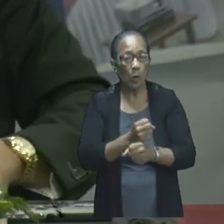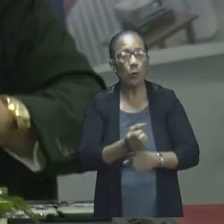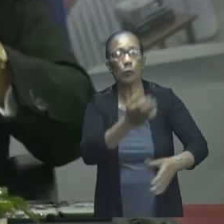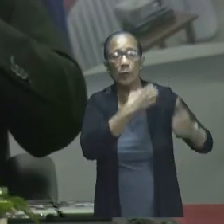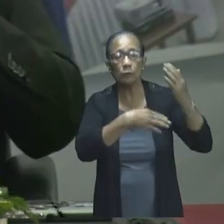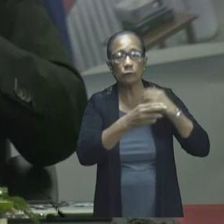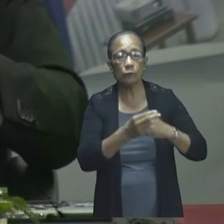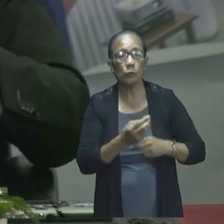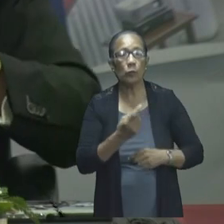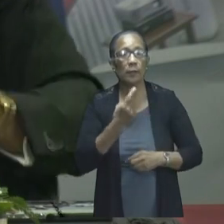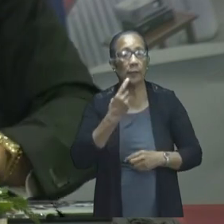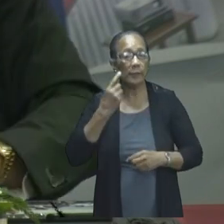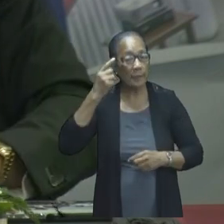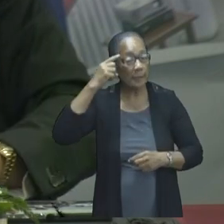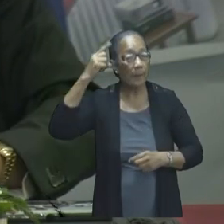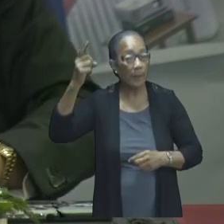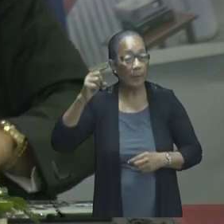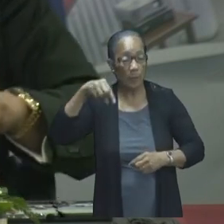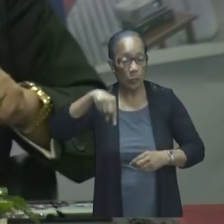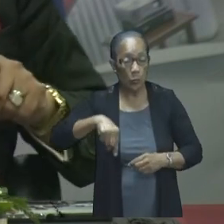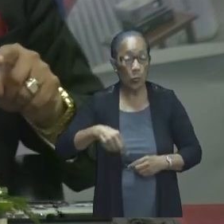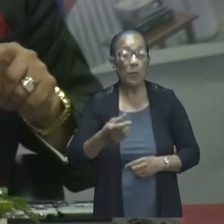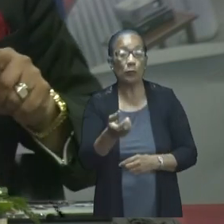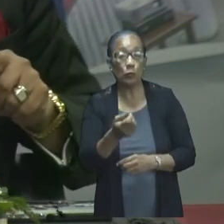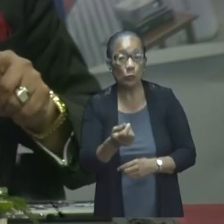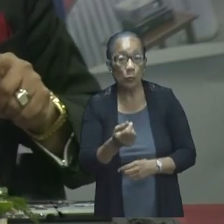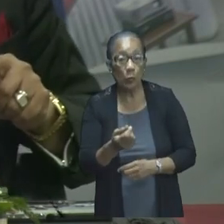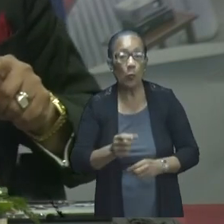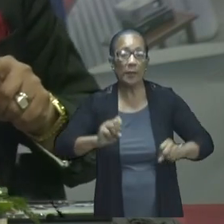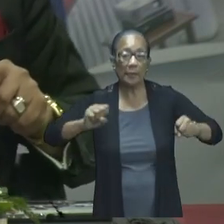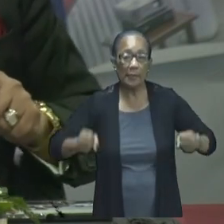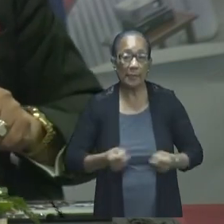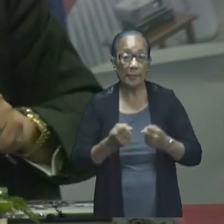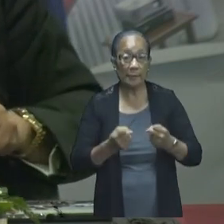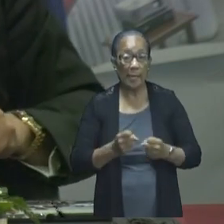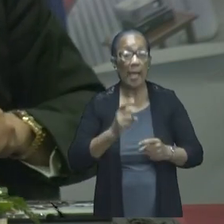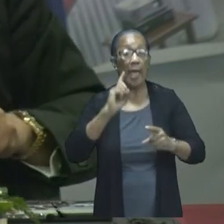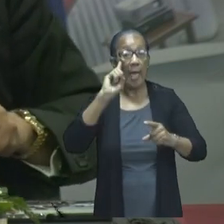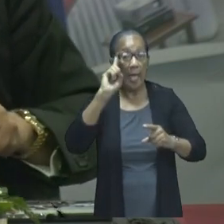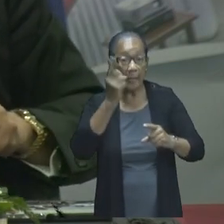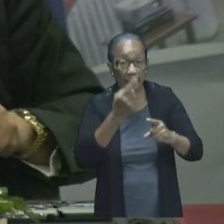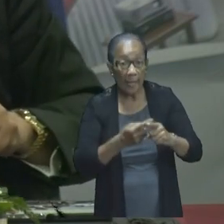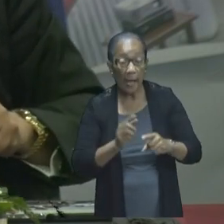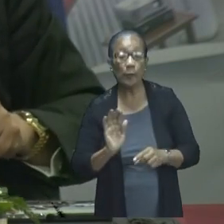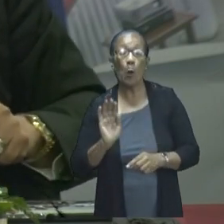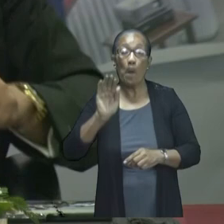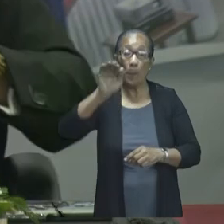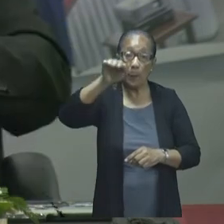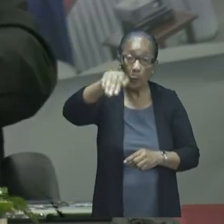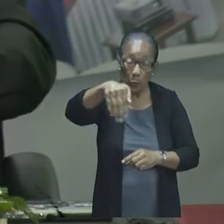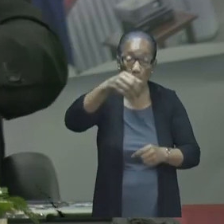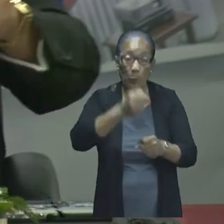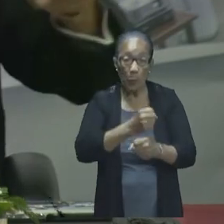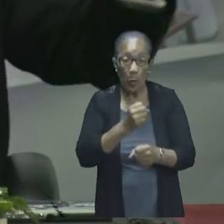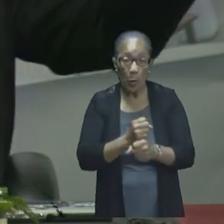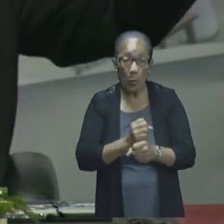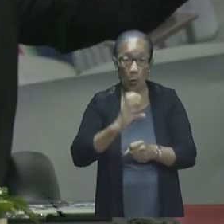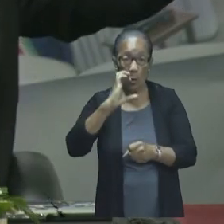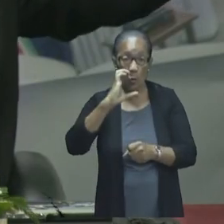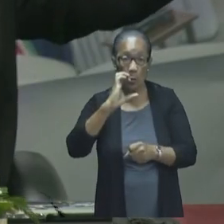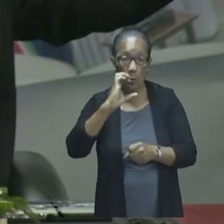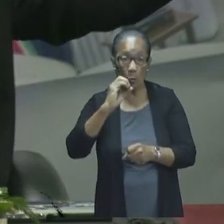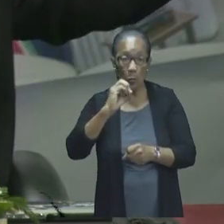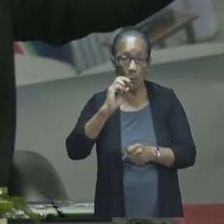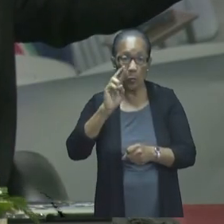was maar nu met goedkope energie en als je die brug daar boos over het warn't een rivier en die brug leidt naar the highway